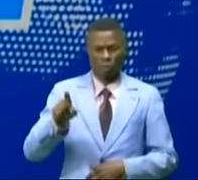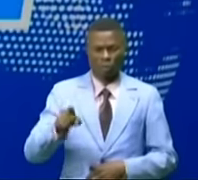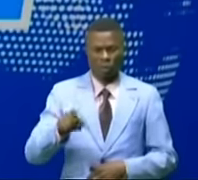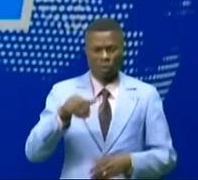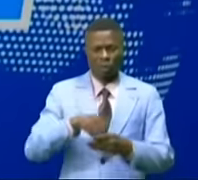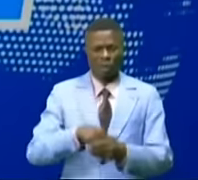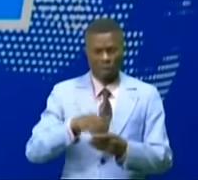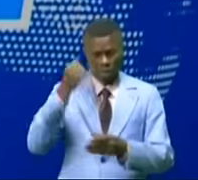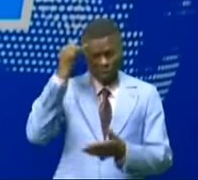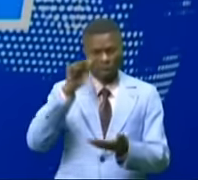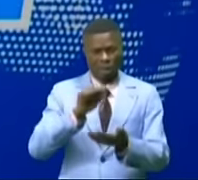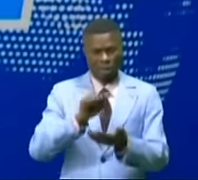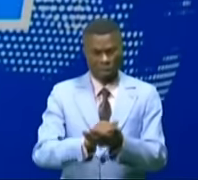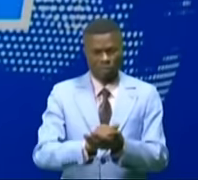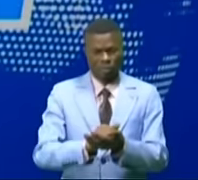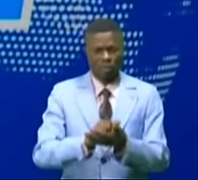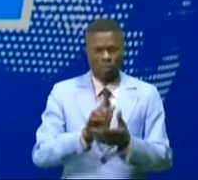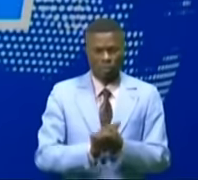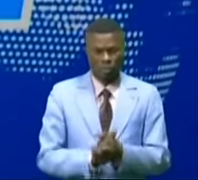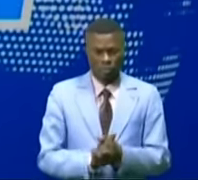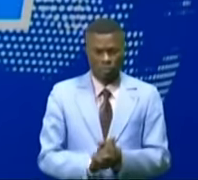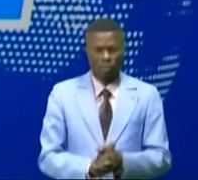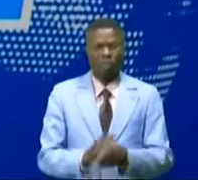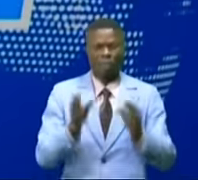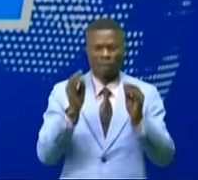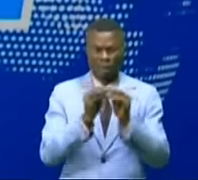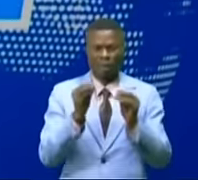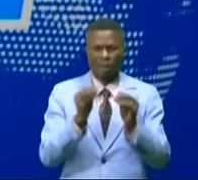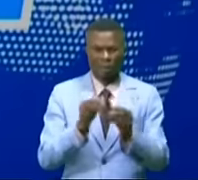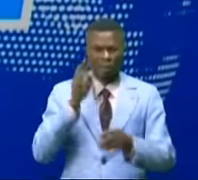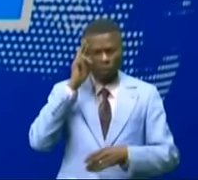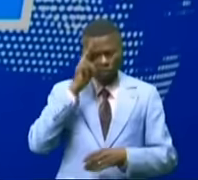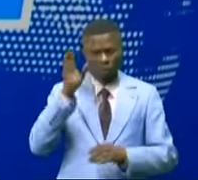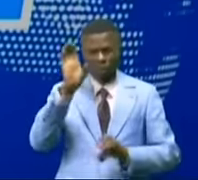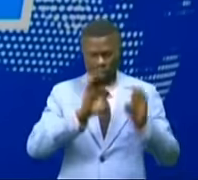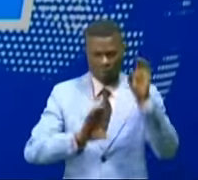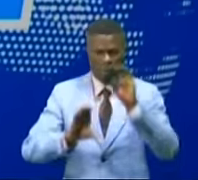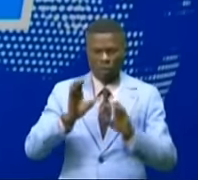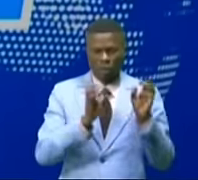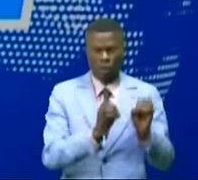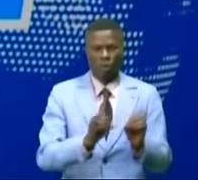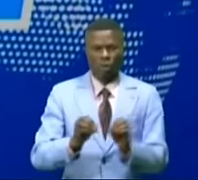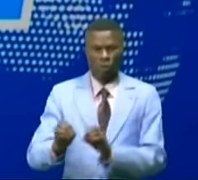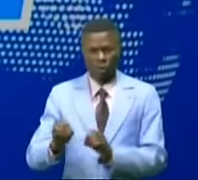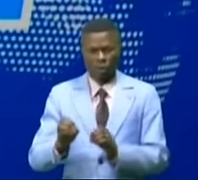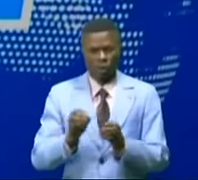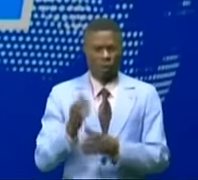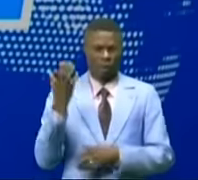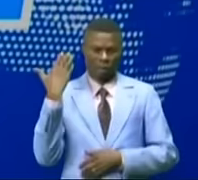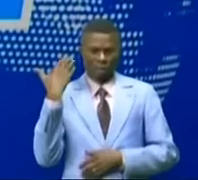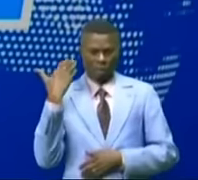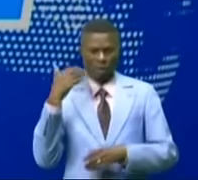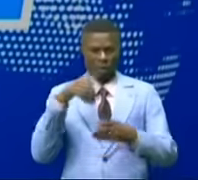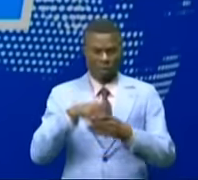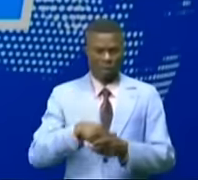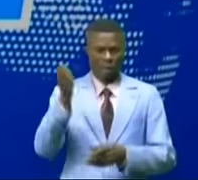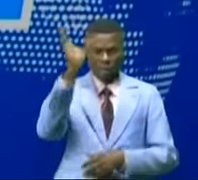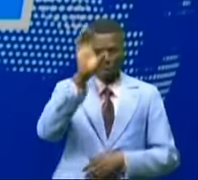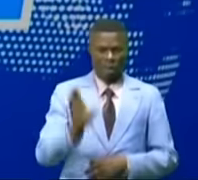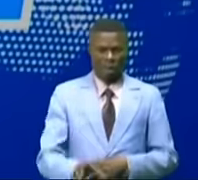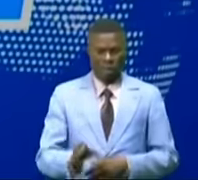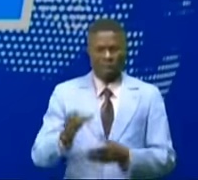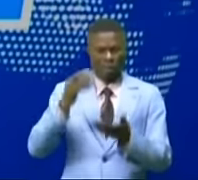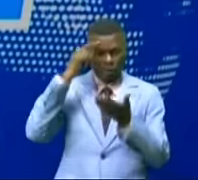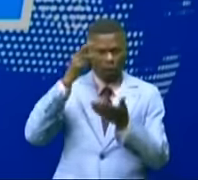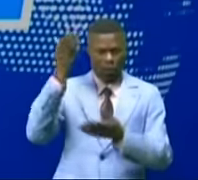dans ce cadre qu'une matinée scientifique a été organisée dernièrement dans cette université, nous